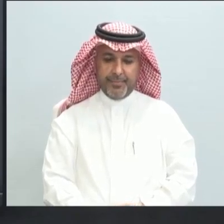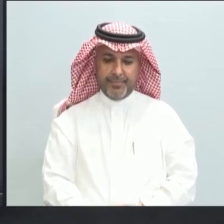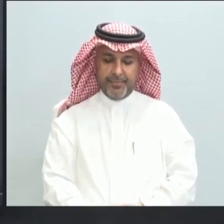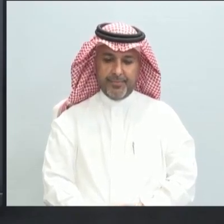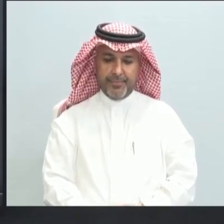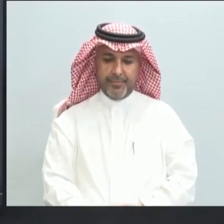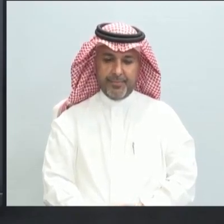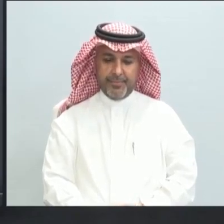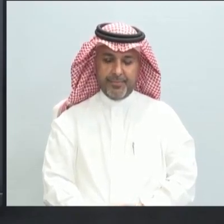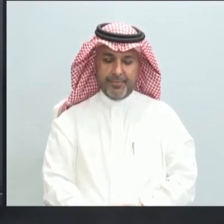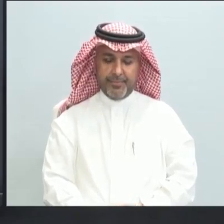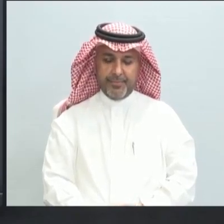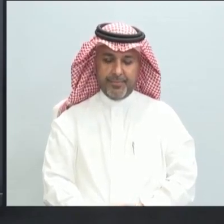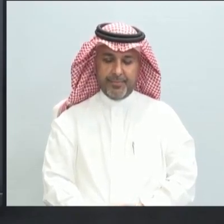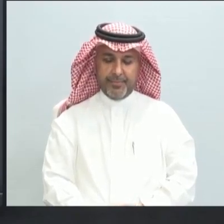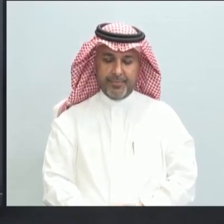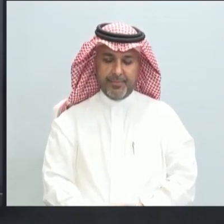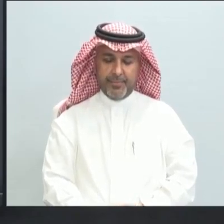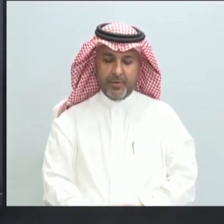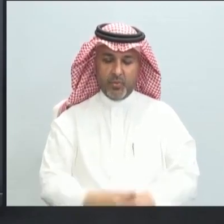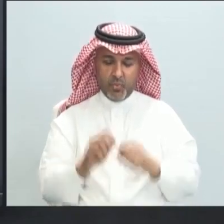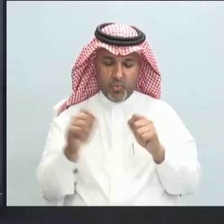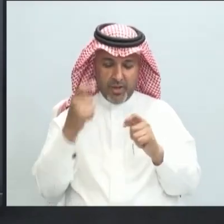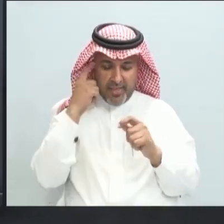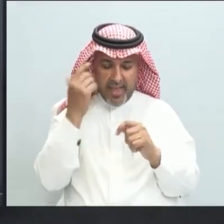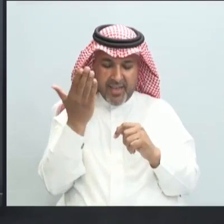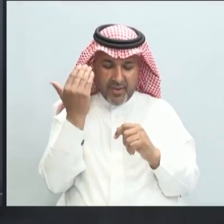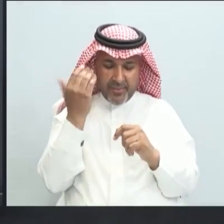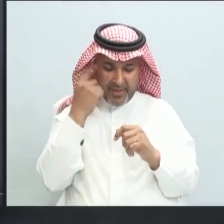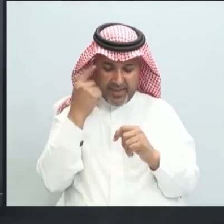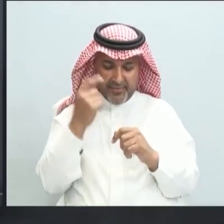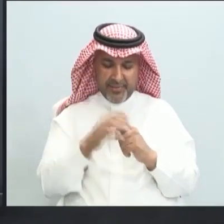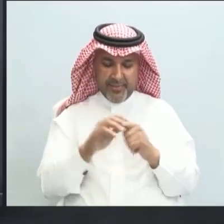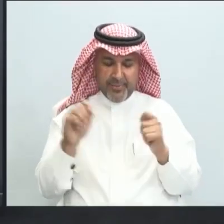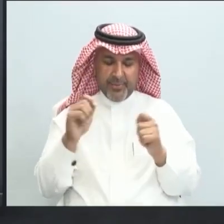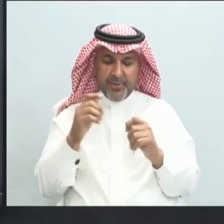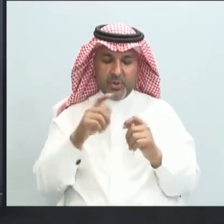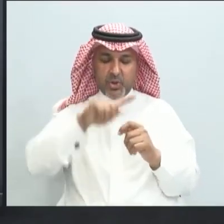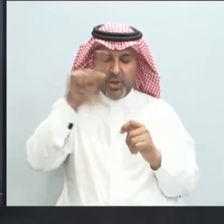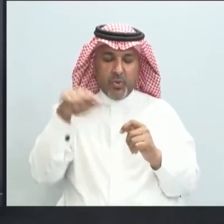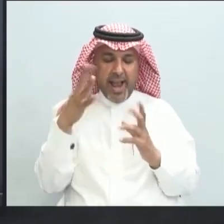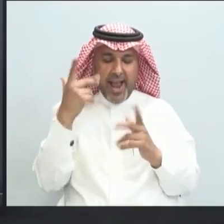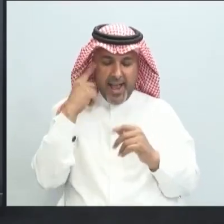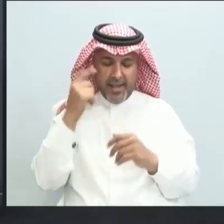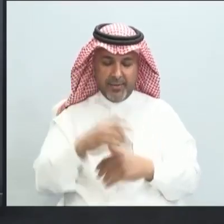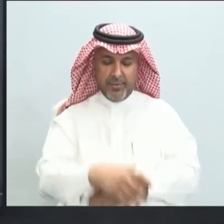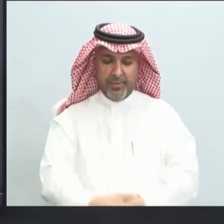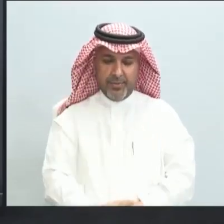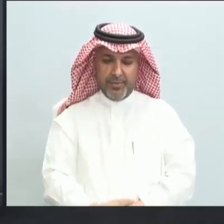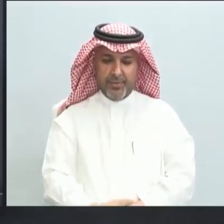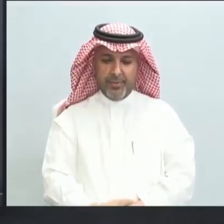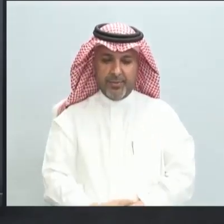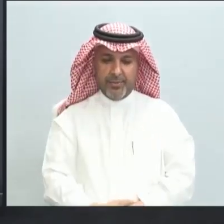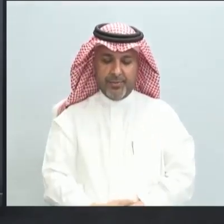من المعلومة اللي أخذتها اللي هو البي، كيف أجيبها؟ أجيبها من خلال طول الدورة، من خلال طول الدورة.